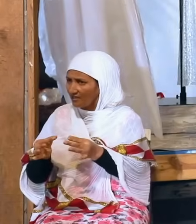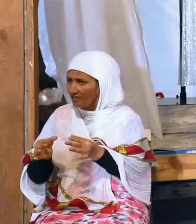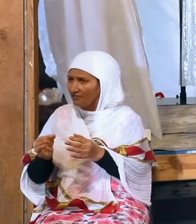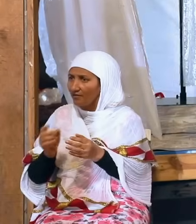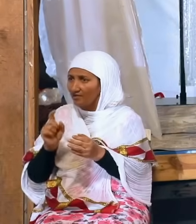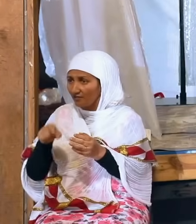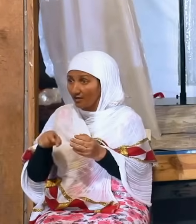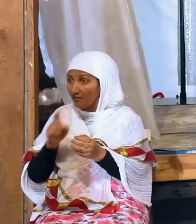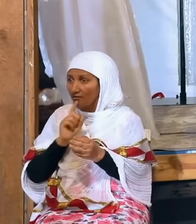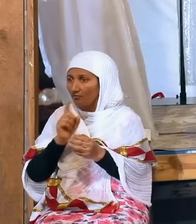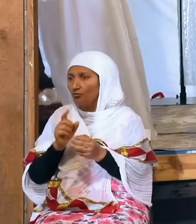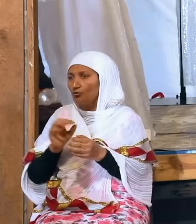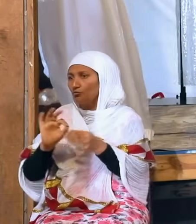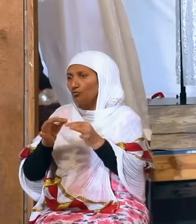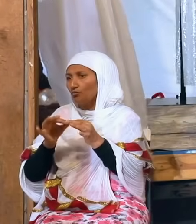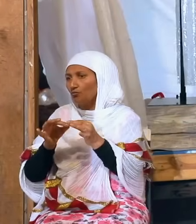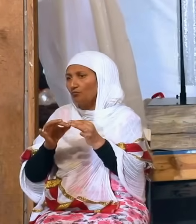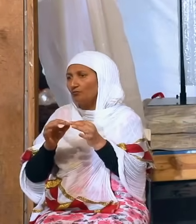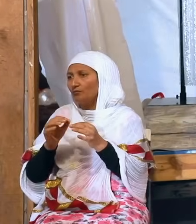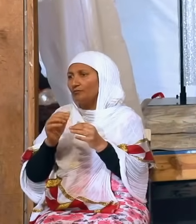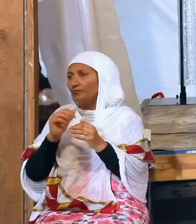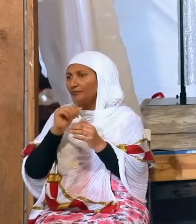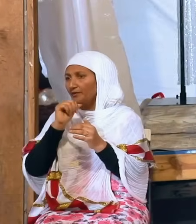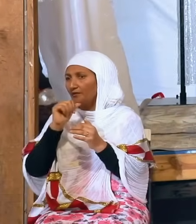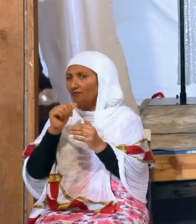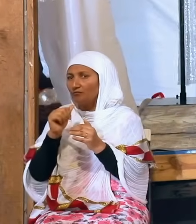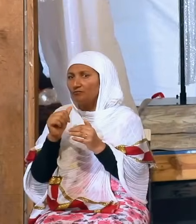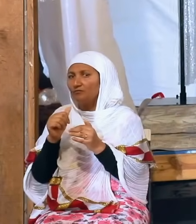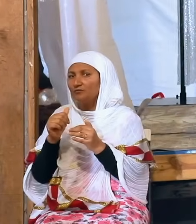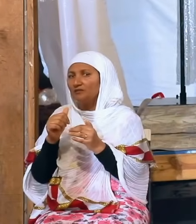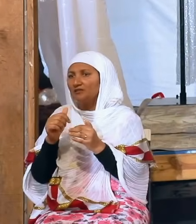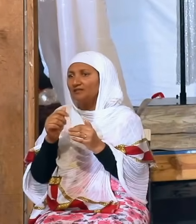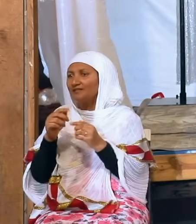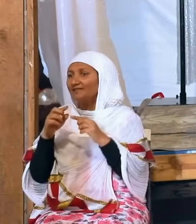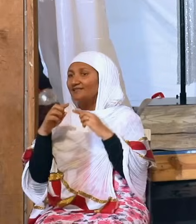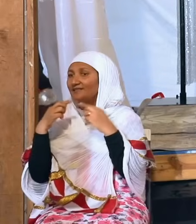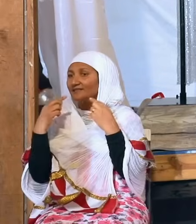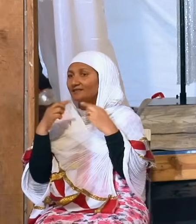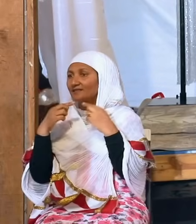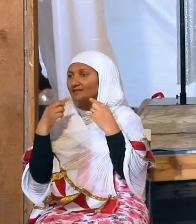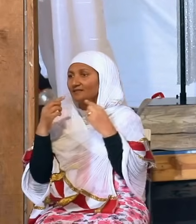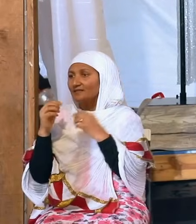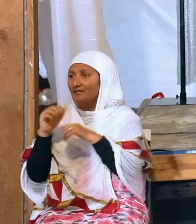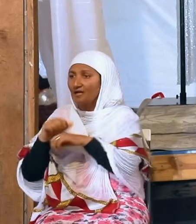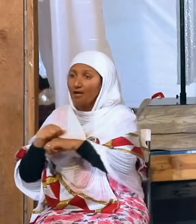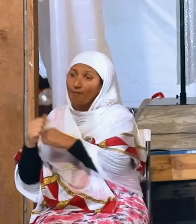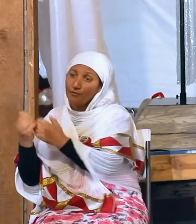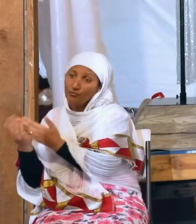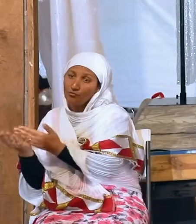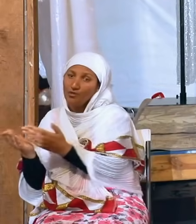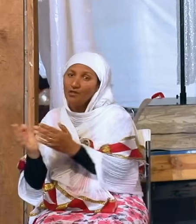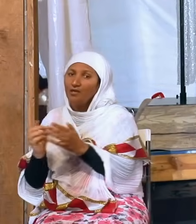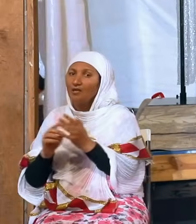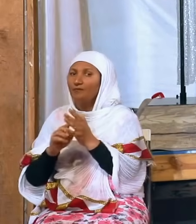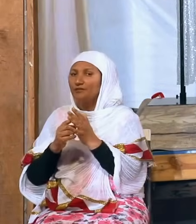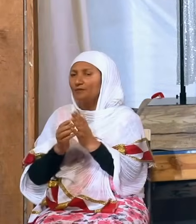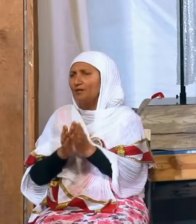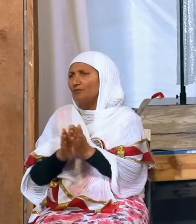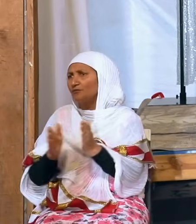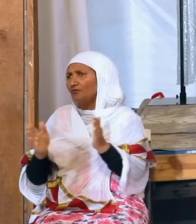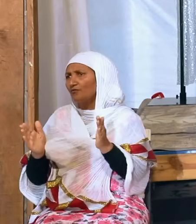በጣም ትርጉም የለውም ቀሲስ እንግዲህ ስለጋበዙኝ ከመጀመሪያው ምን ለመጨመር ያለው ግን በሰፊው